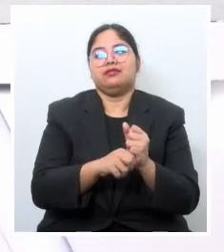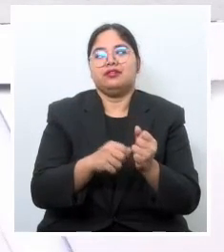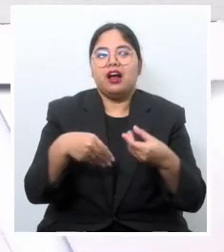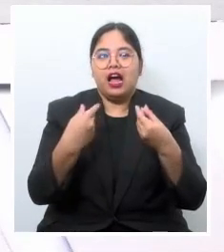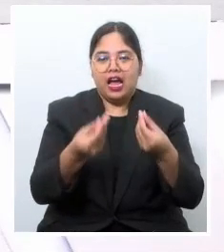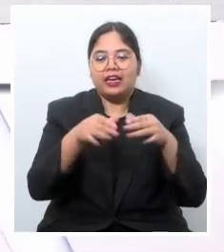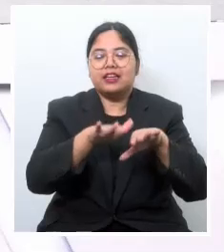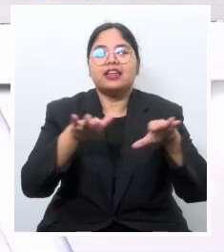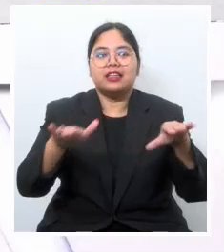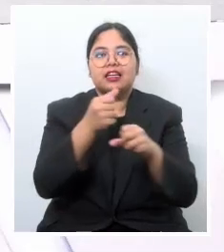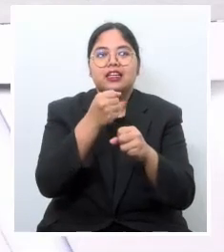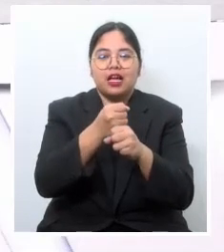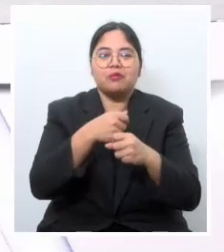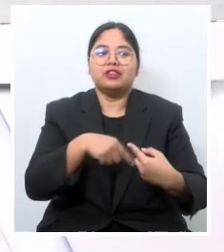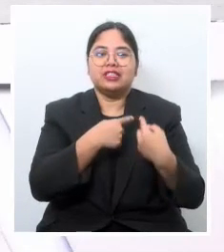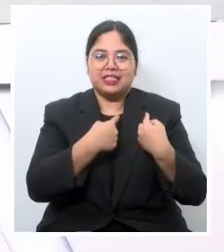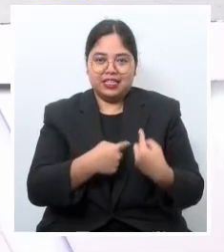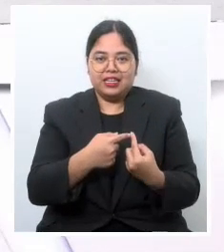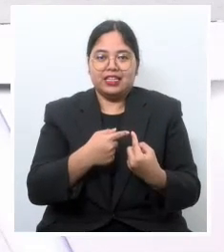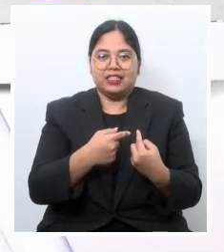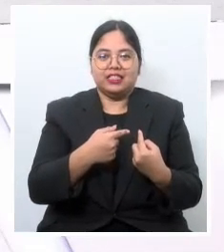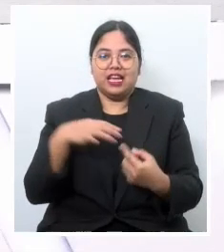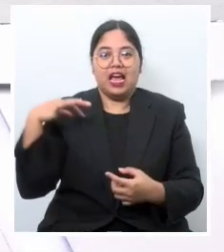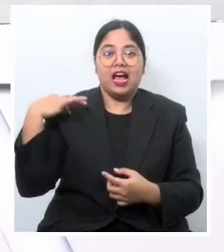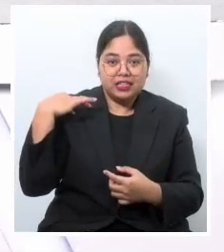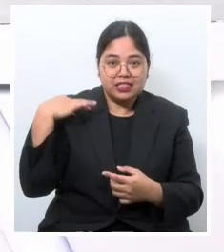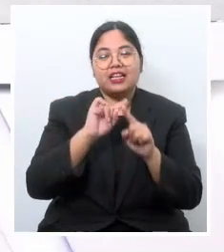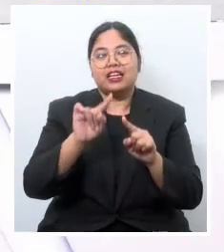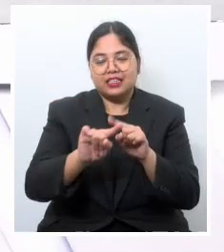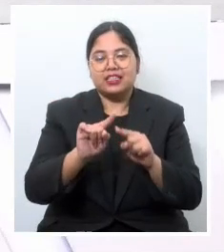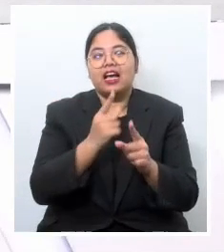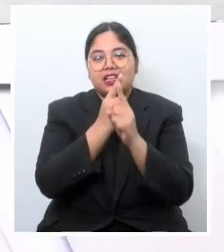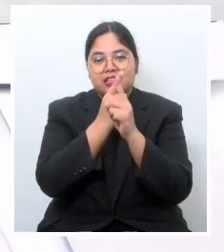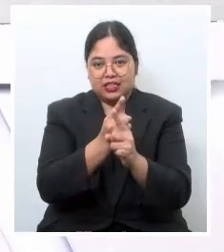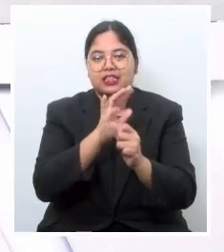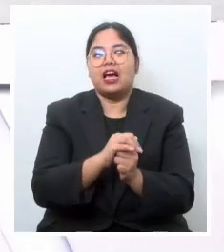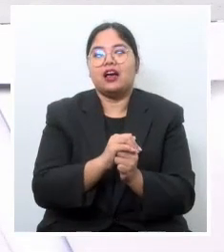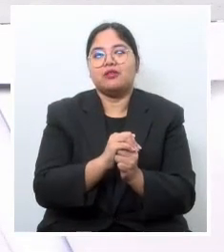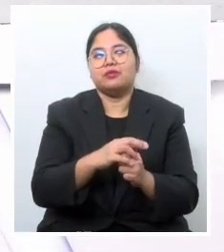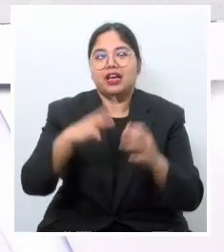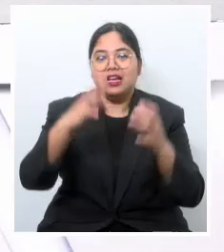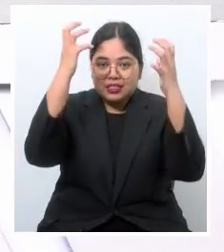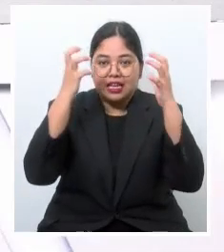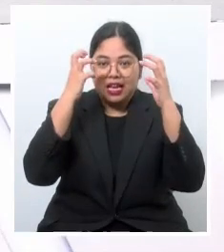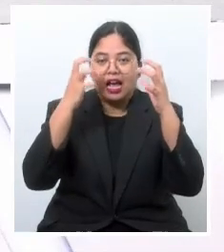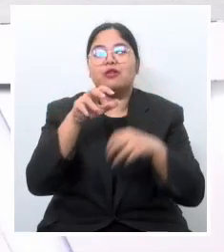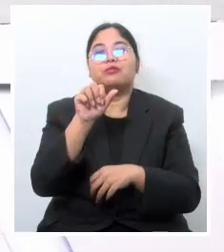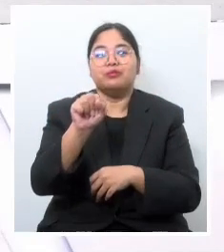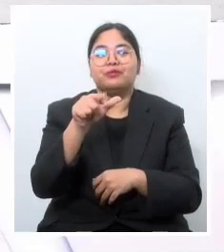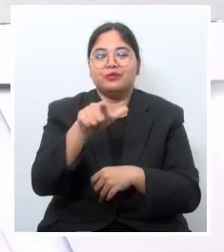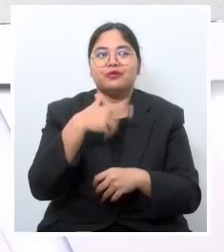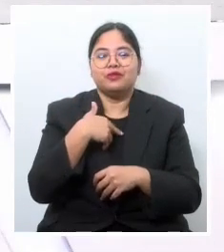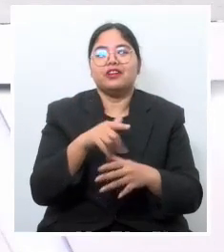พลเมืองดีมีจิตอาสาด้วย W TPโมเดลของโรงเรียนวัดเตาปูนจังหวัดสระบุรีสังกัดสำนักเขตพื้นที่การ